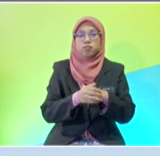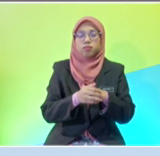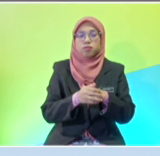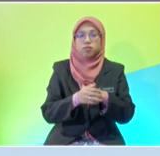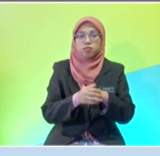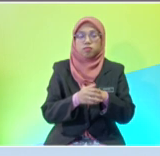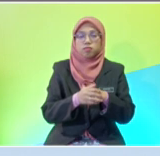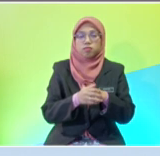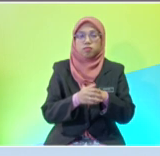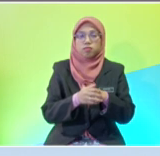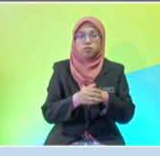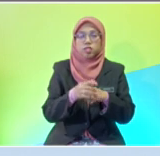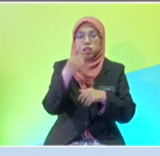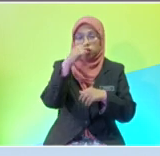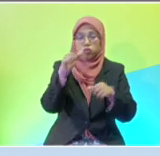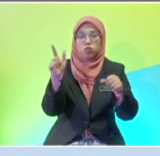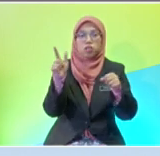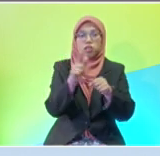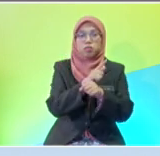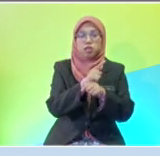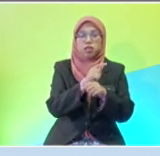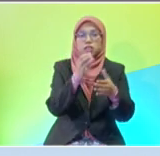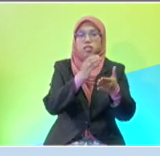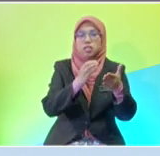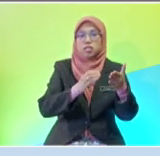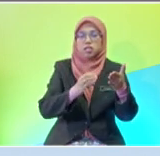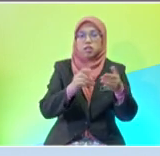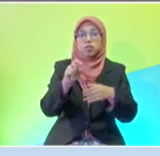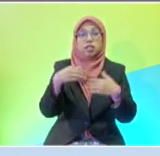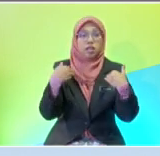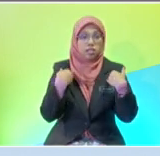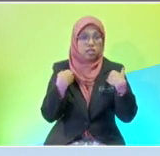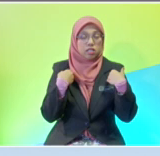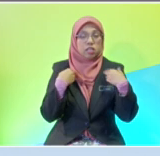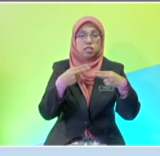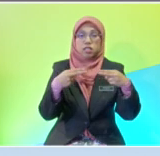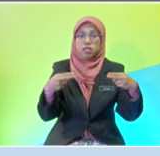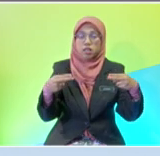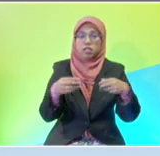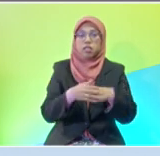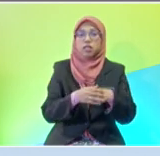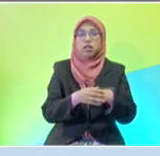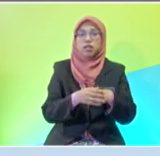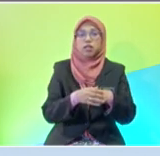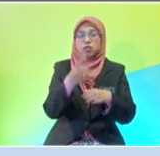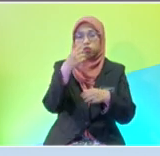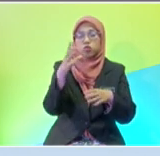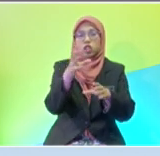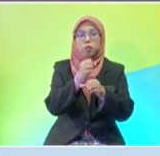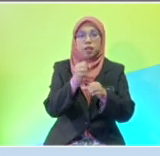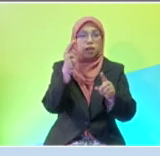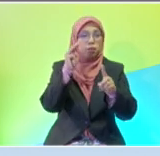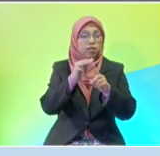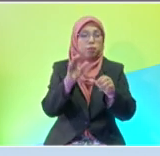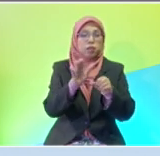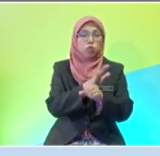tidak untuk melengkapi kita perlukan keterangan barulah kita akan dapat mereka yang penuh yang kedua